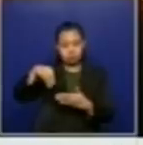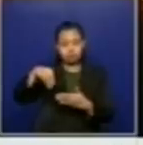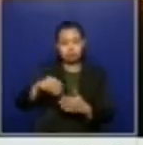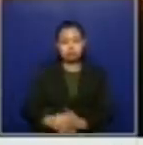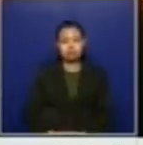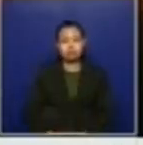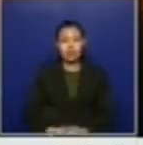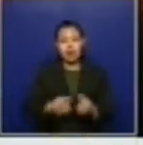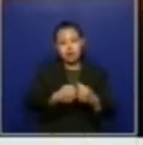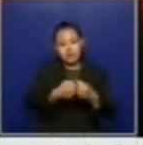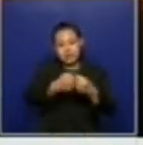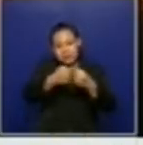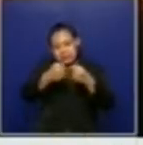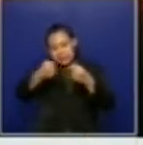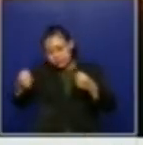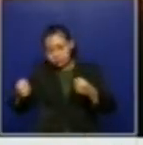ไปครับ